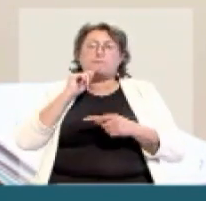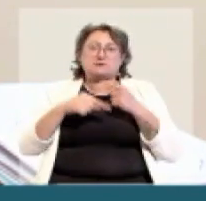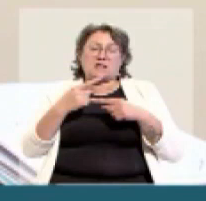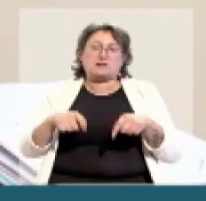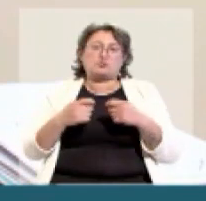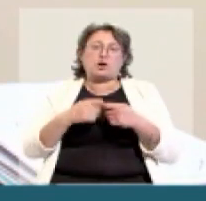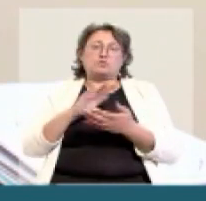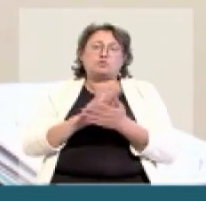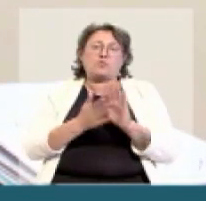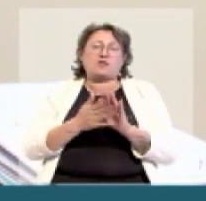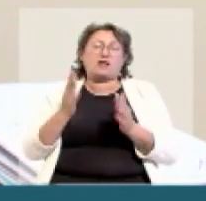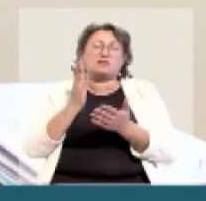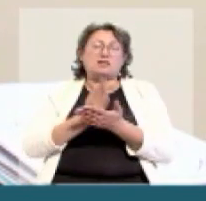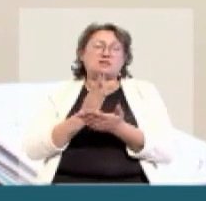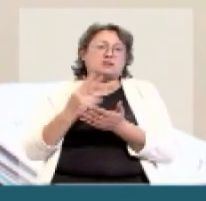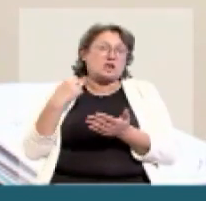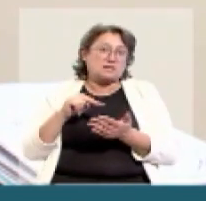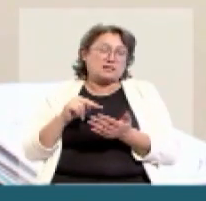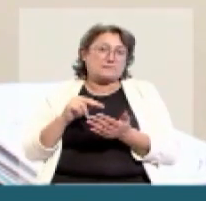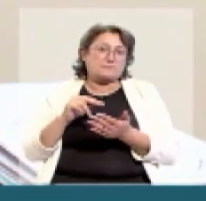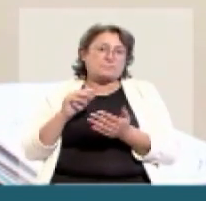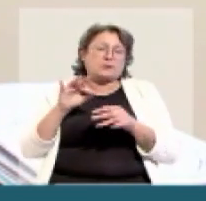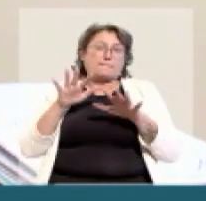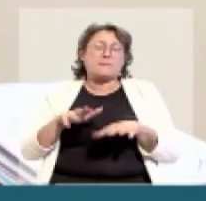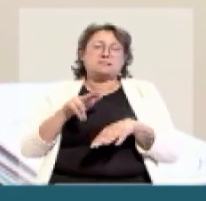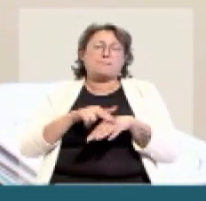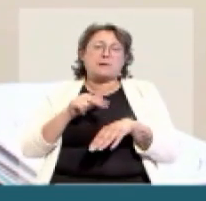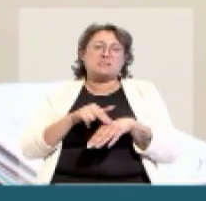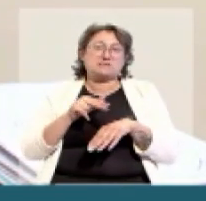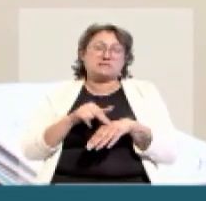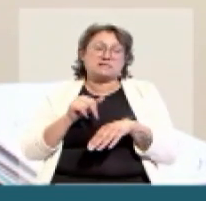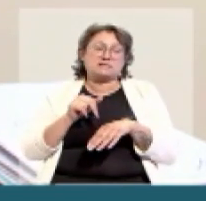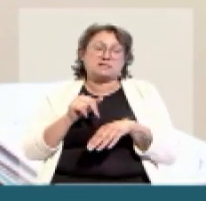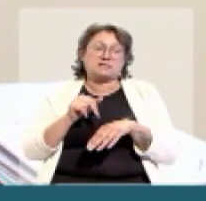нарушает условия отбывания наказания. Местная полицейская служба